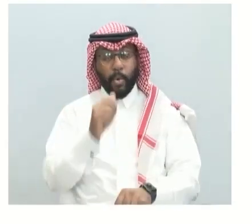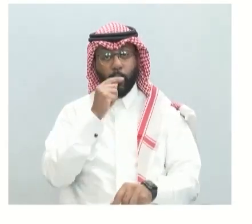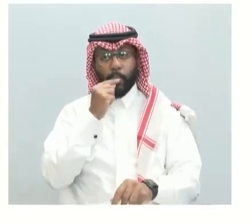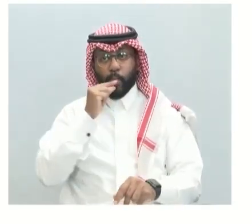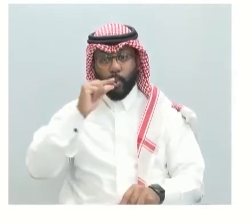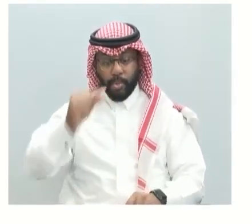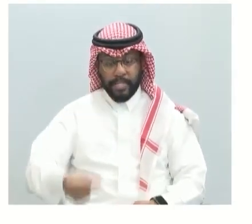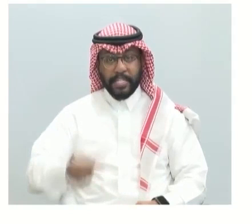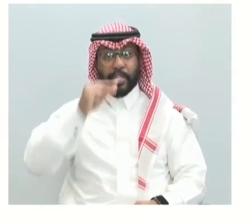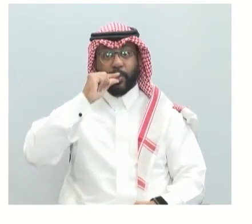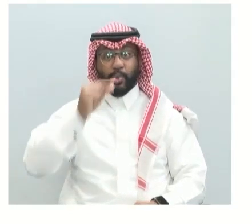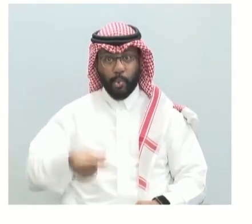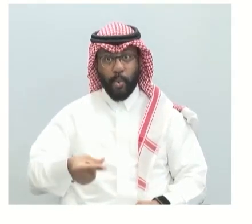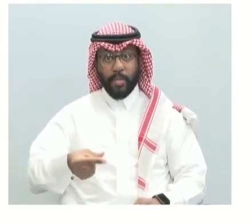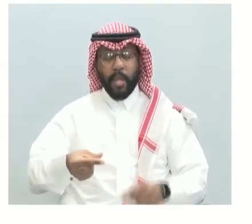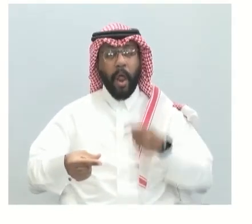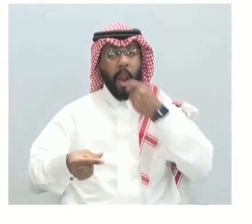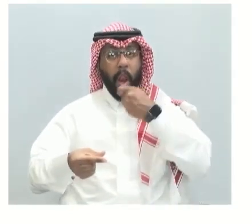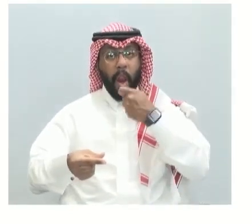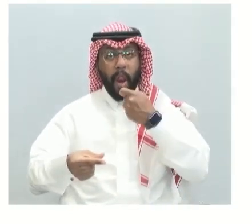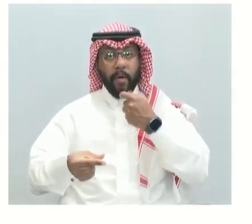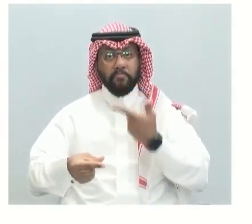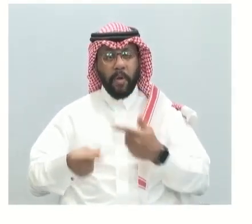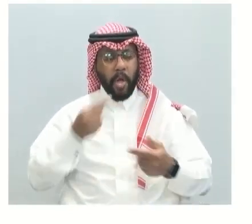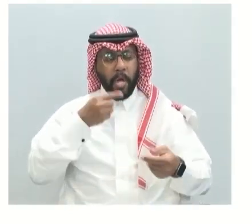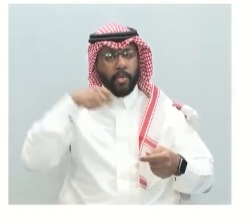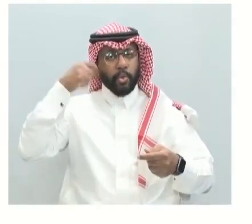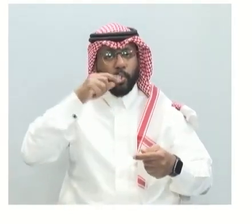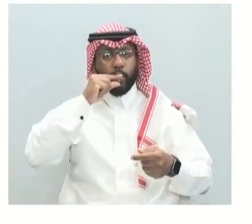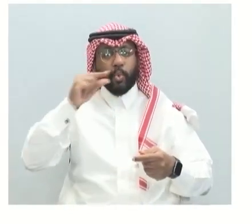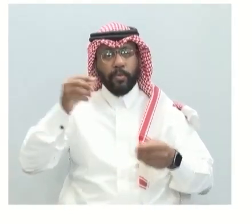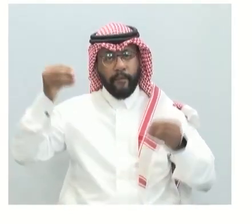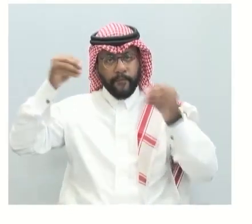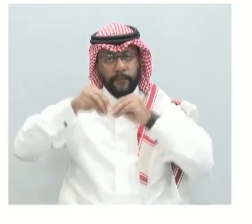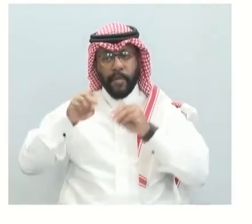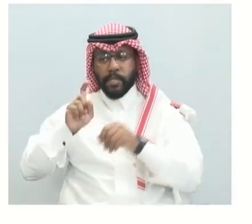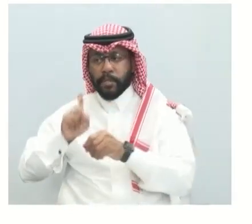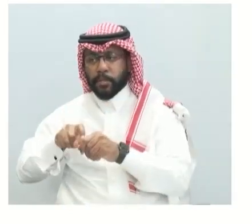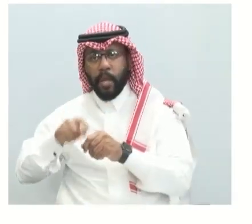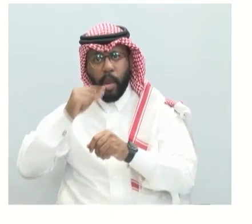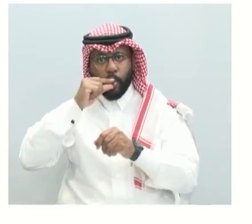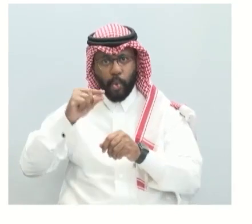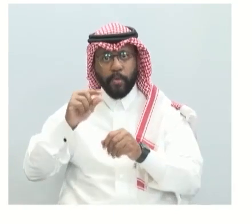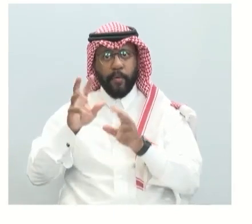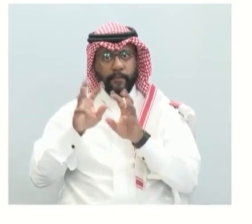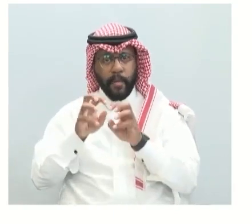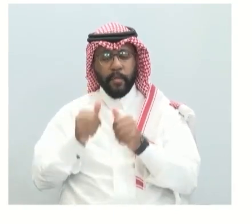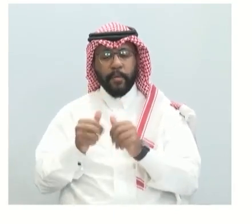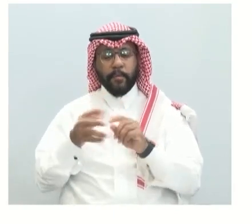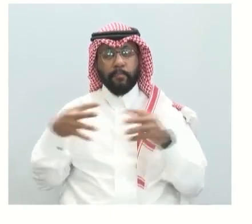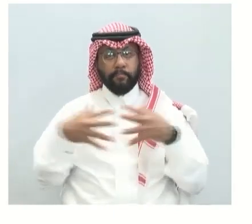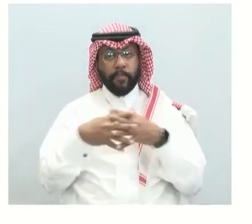احسنتم المايكروفون نستخدمه عاده لتسجيل المقاطع الصوتيه كيف يتم توصيله بجهاز الحاسب